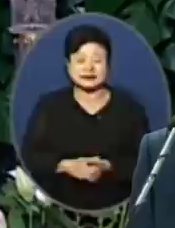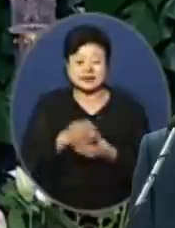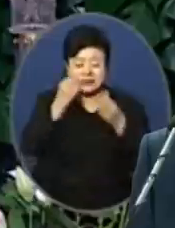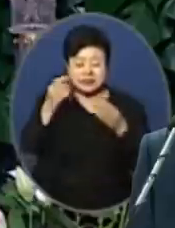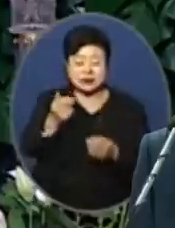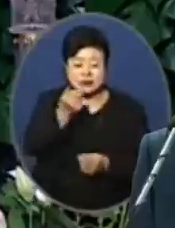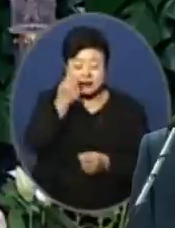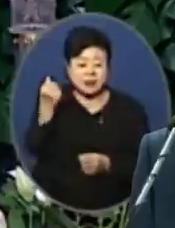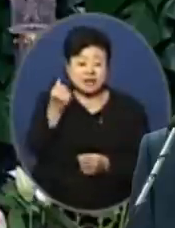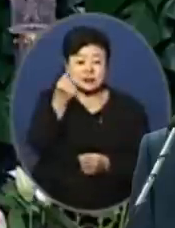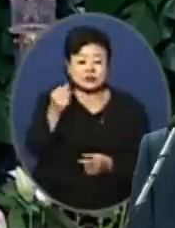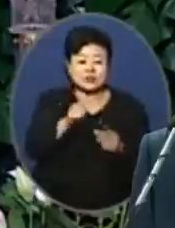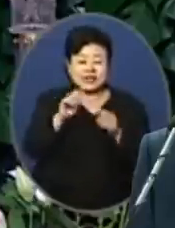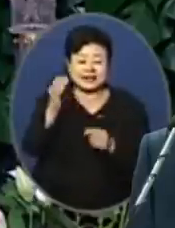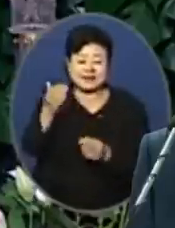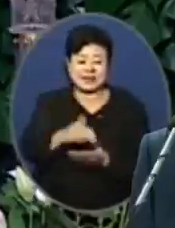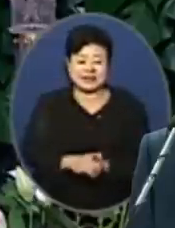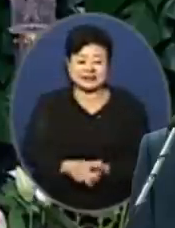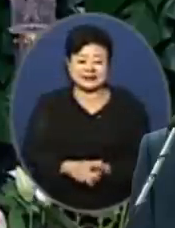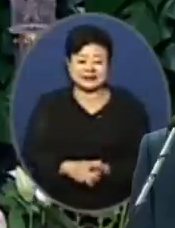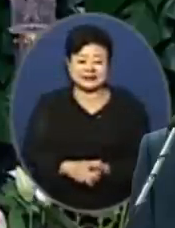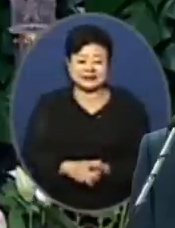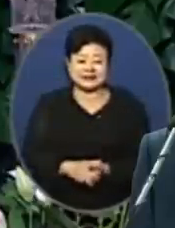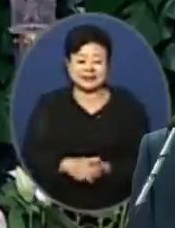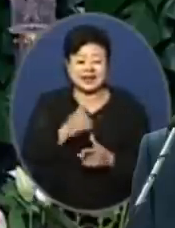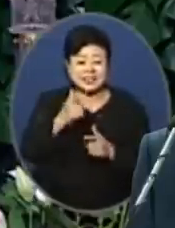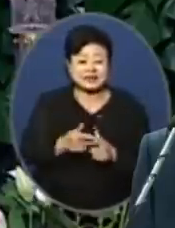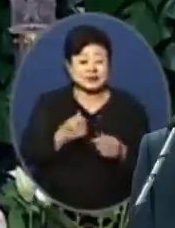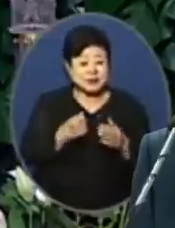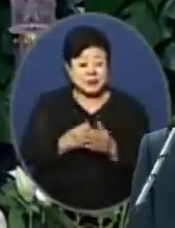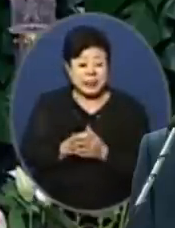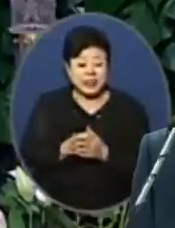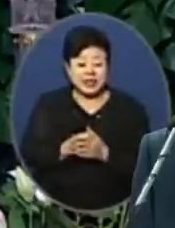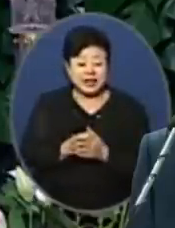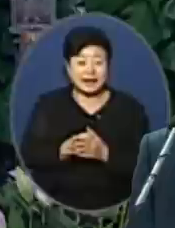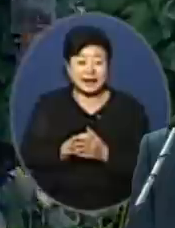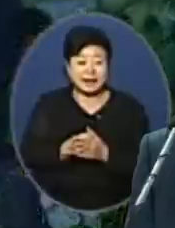새로운 생명을 가지고 사는 줄 알아야 되는 것입니다.